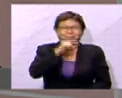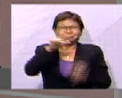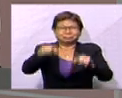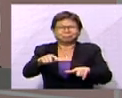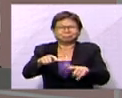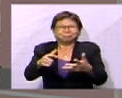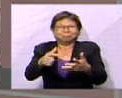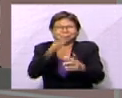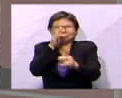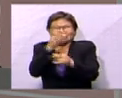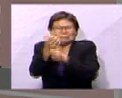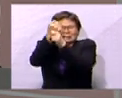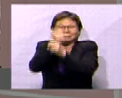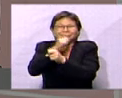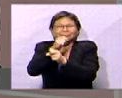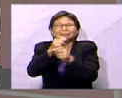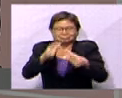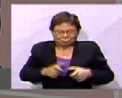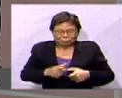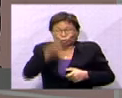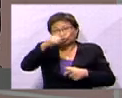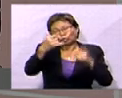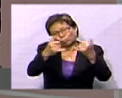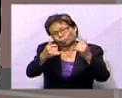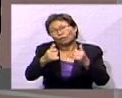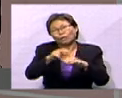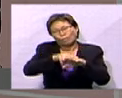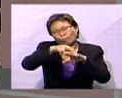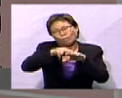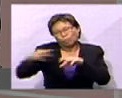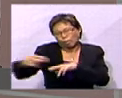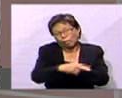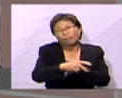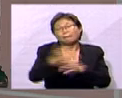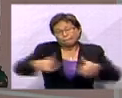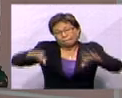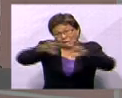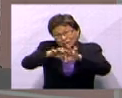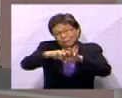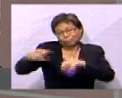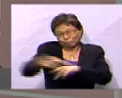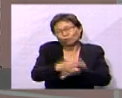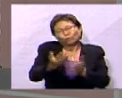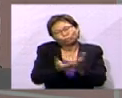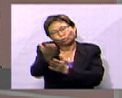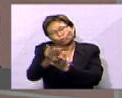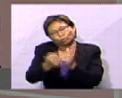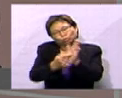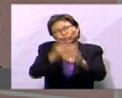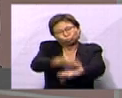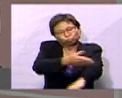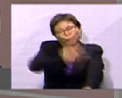meletakkan sebarang sasaran pingat buat anak-anak buahnya. Apa yang penting, perenang negara terus menyajikan prestasi